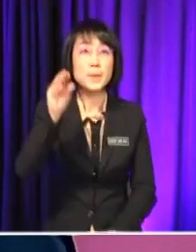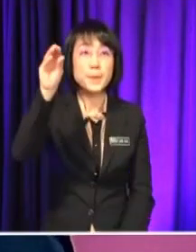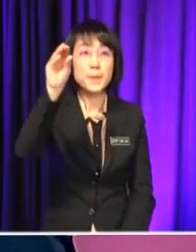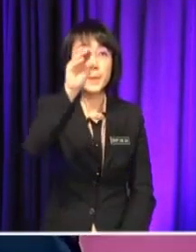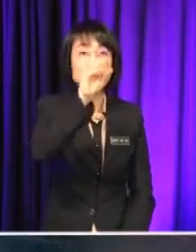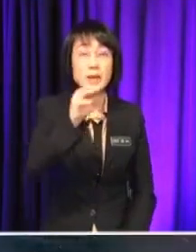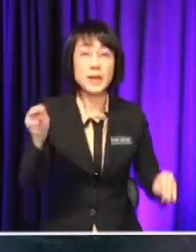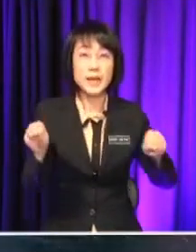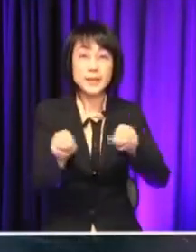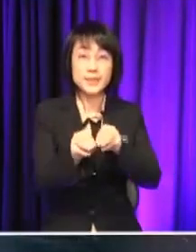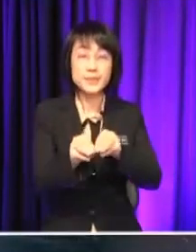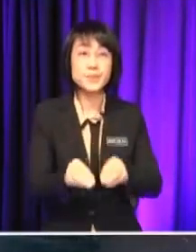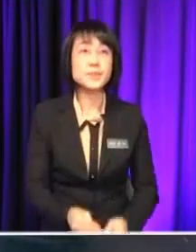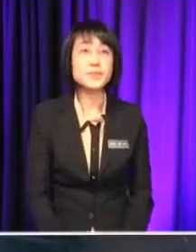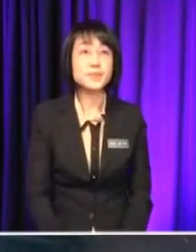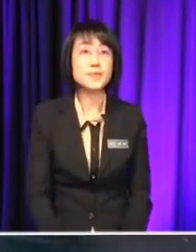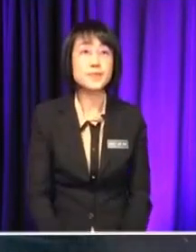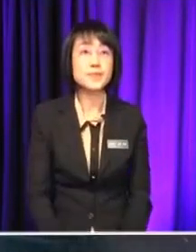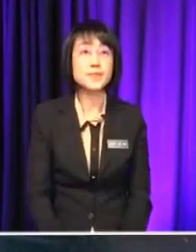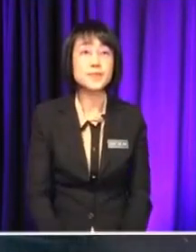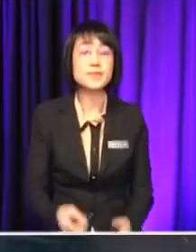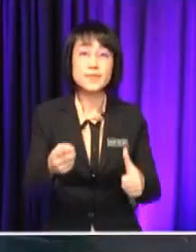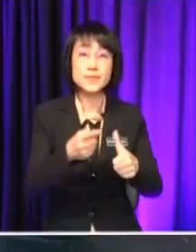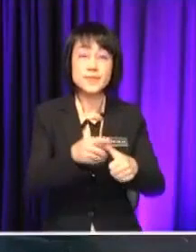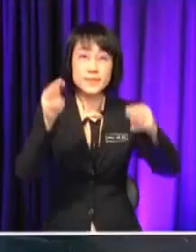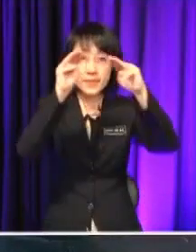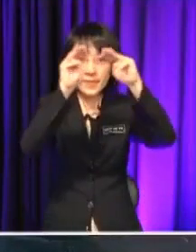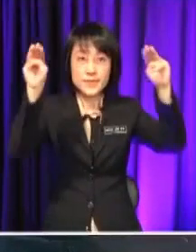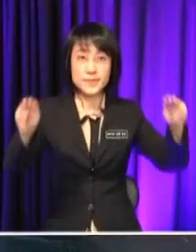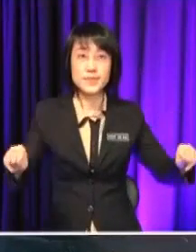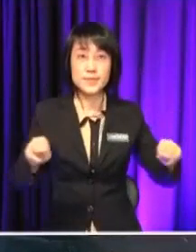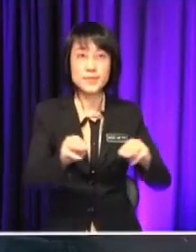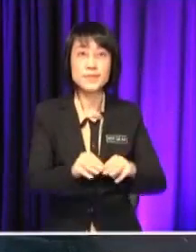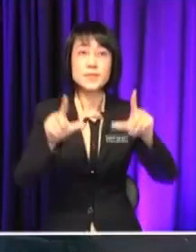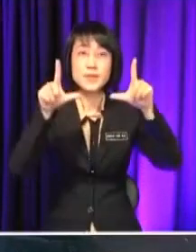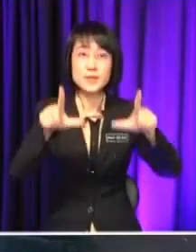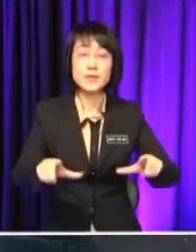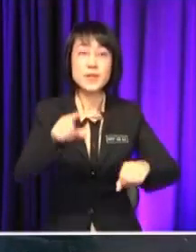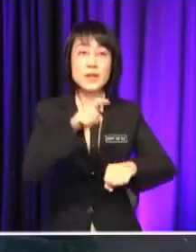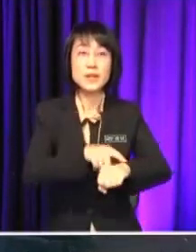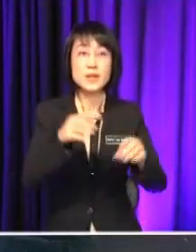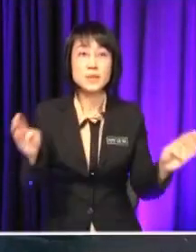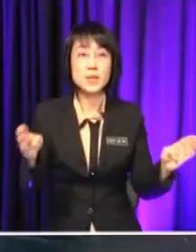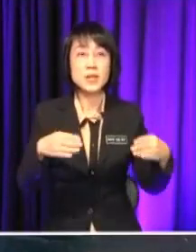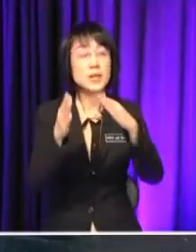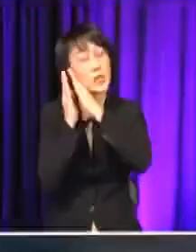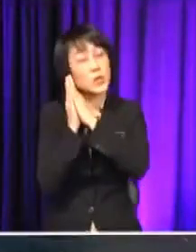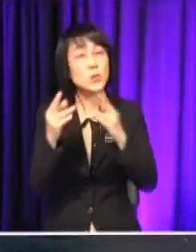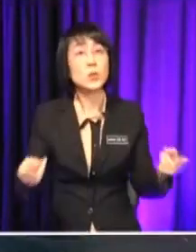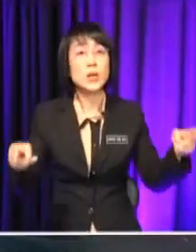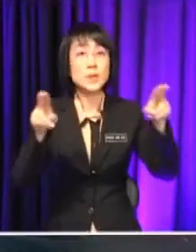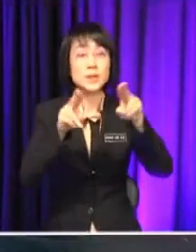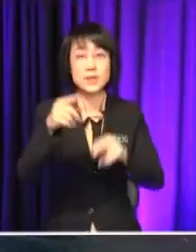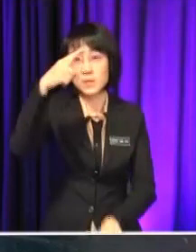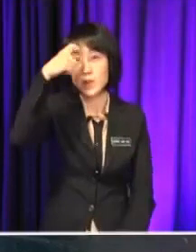sediakan ada monyet saya akan letakkan di bilik kiri utama Nah di sinilah